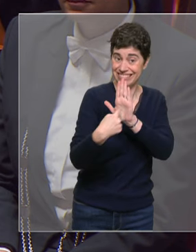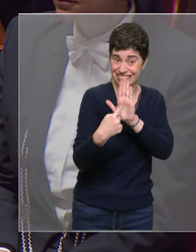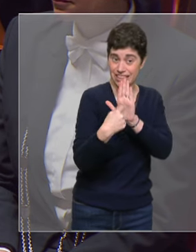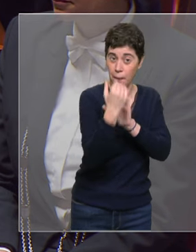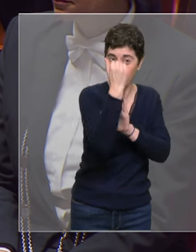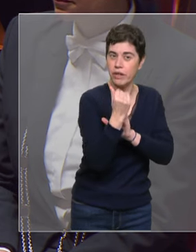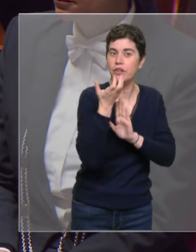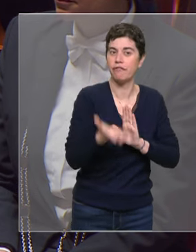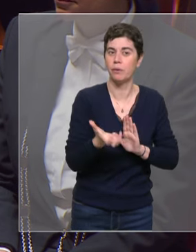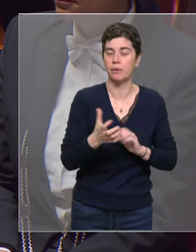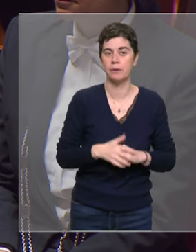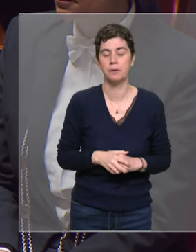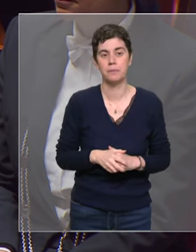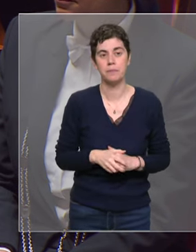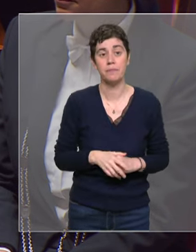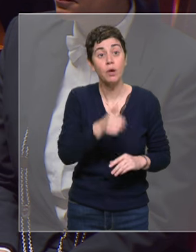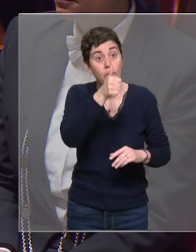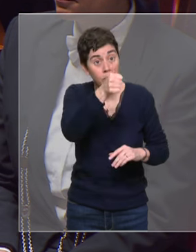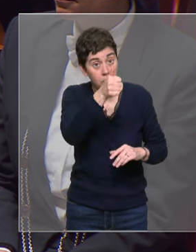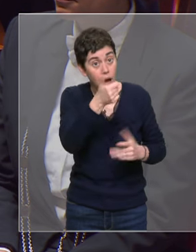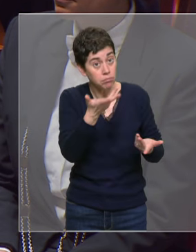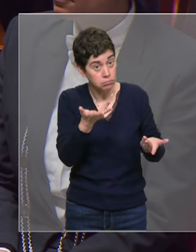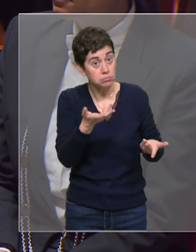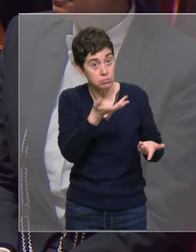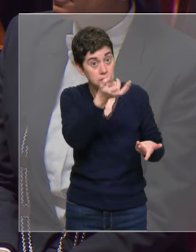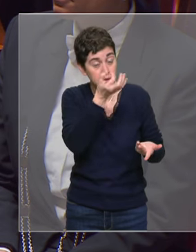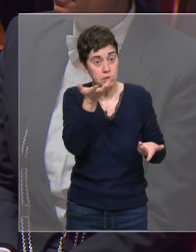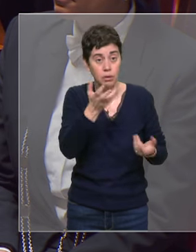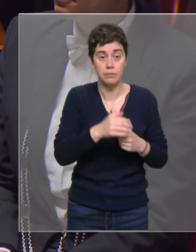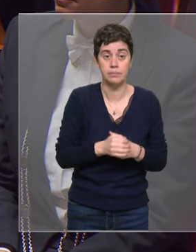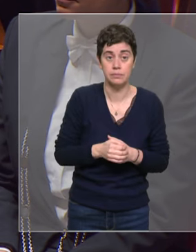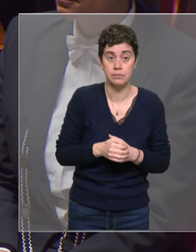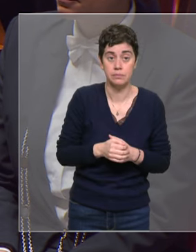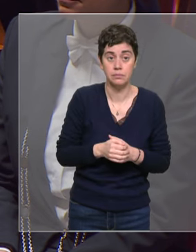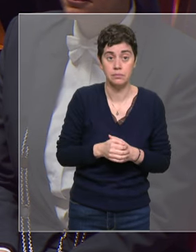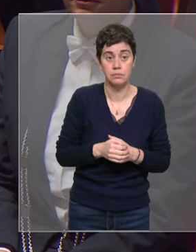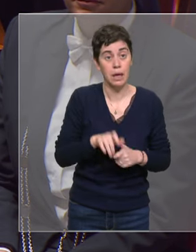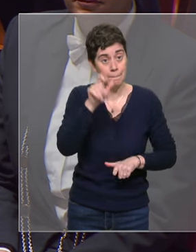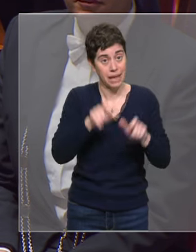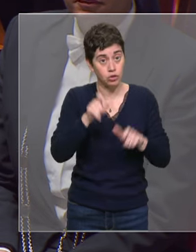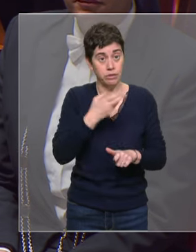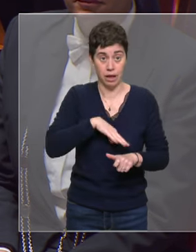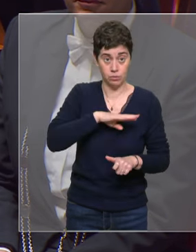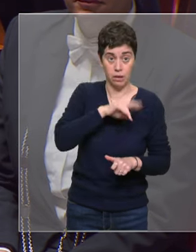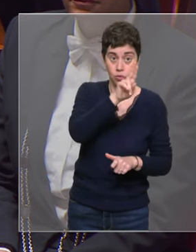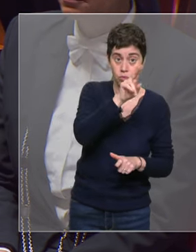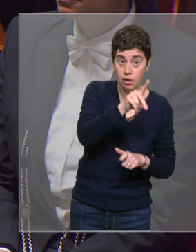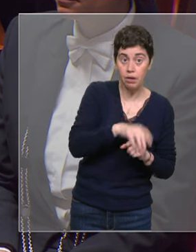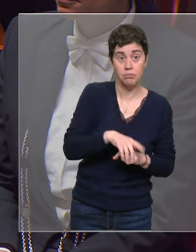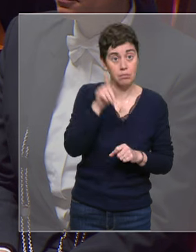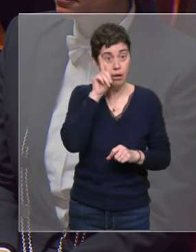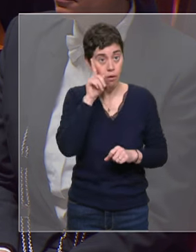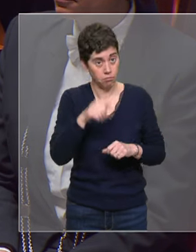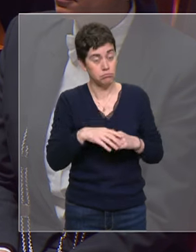Et vous l'avez dit vous-même, Monsieur Chassaigne, vous avez rappelé les déclarations, notamment de responsables politiques allemands et britanniques, sur les craintes qui sont les